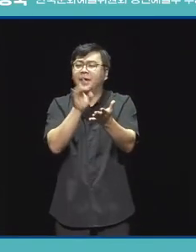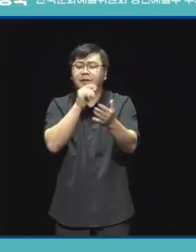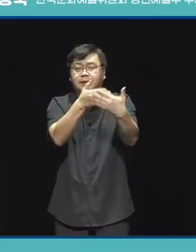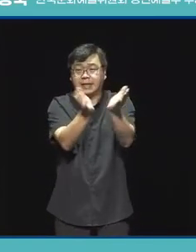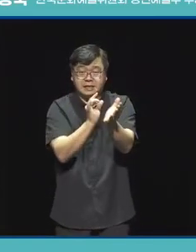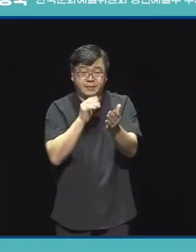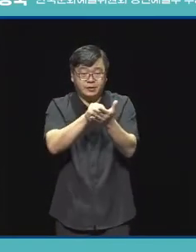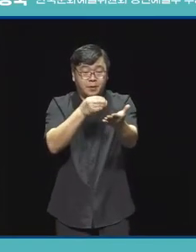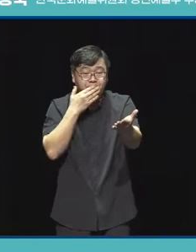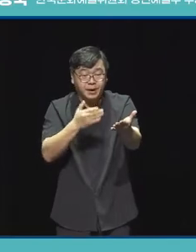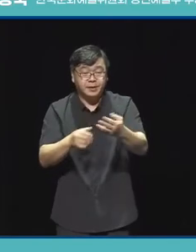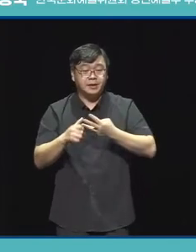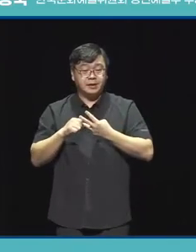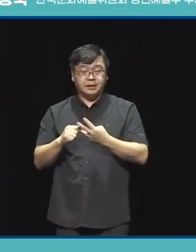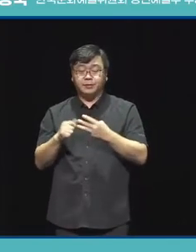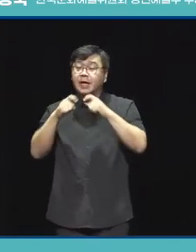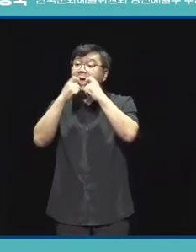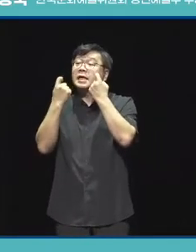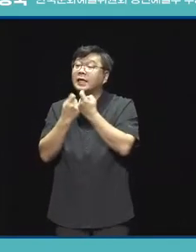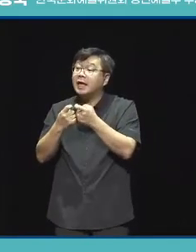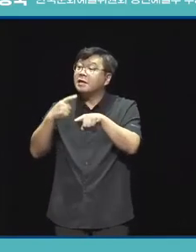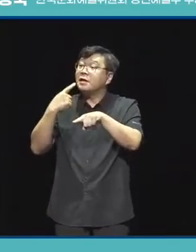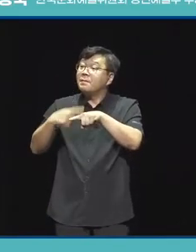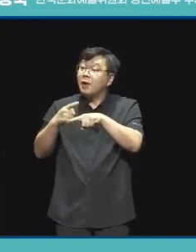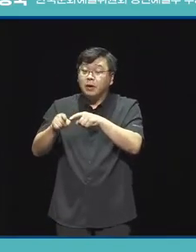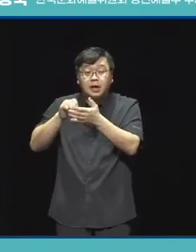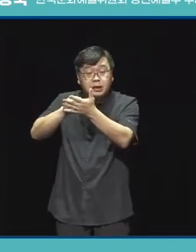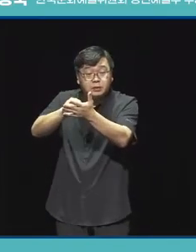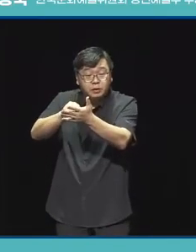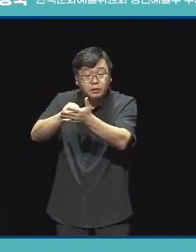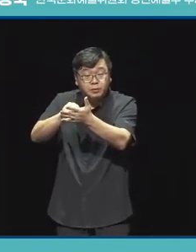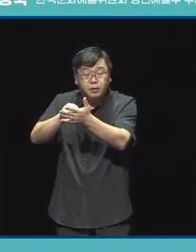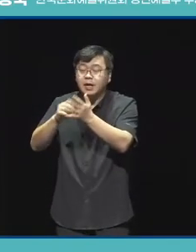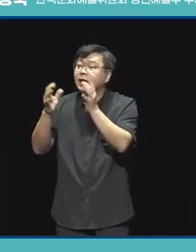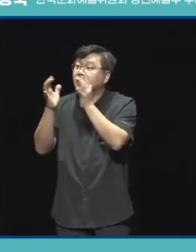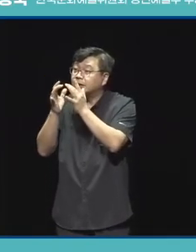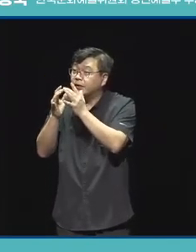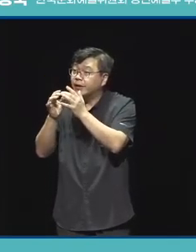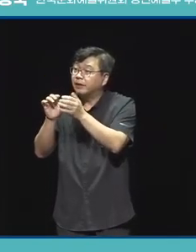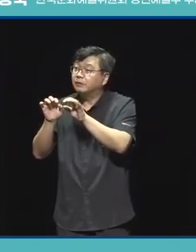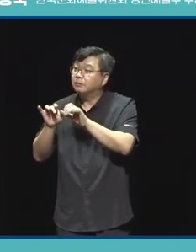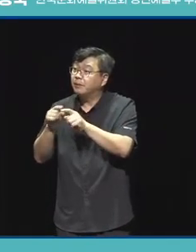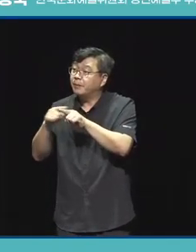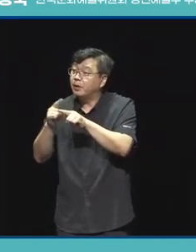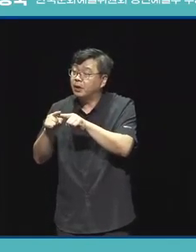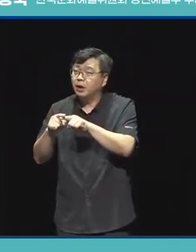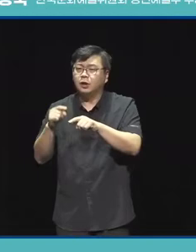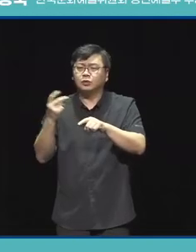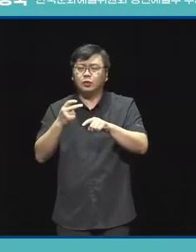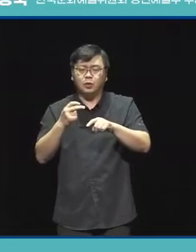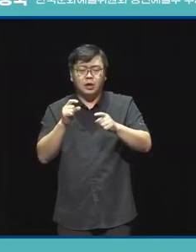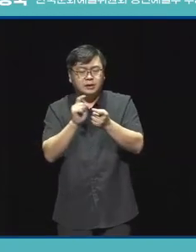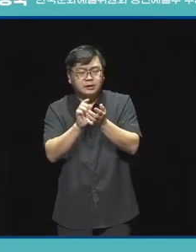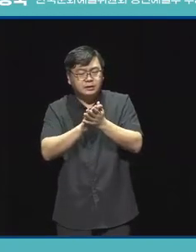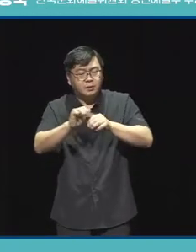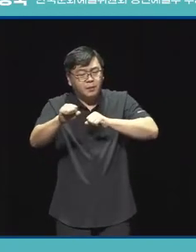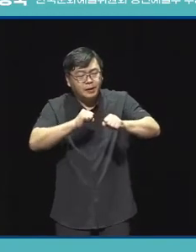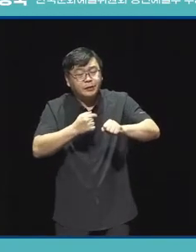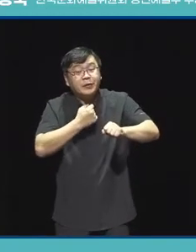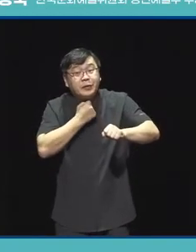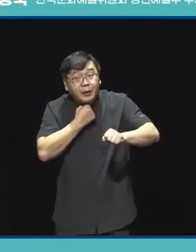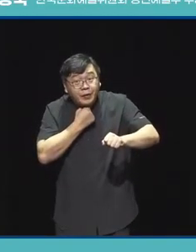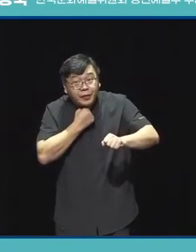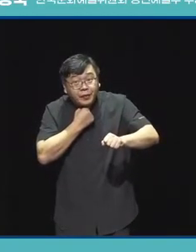비평 활동 지원은 온오프라인 매치에 기고하는 공연예술 분야의 비평 활동들을 할 계획을 갖고 계신